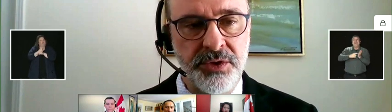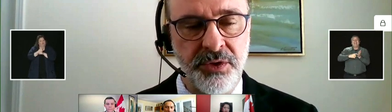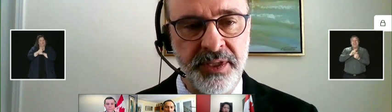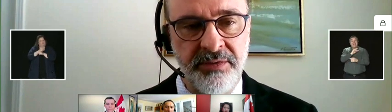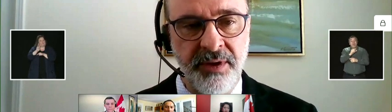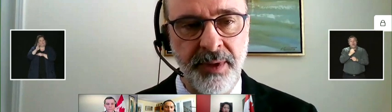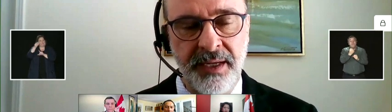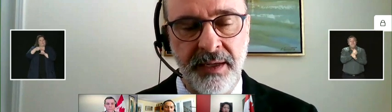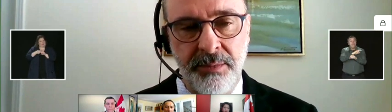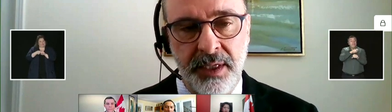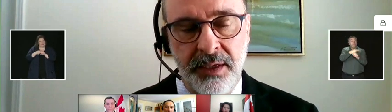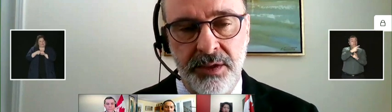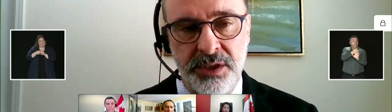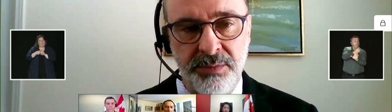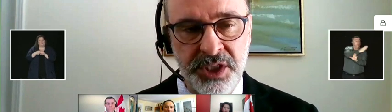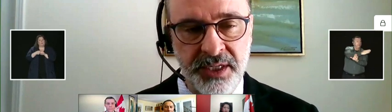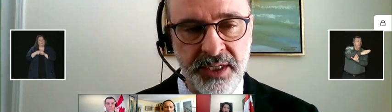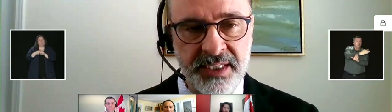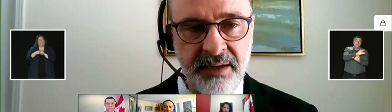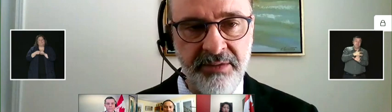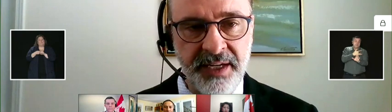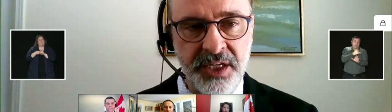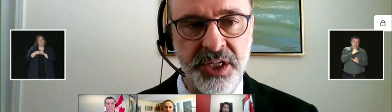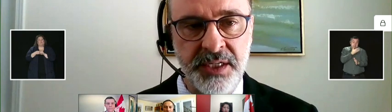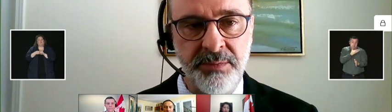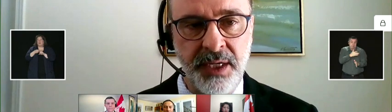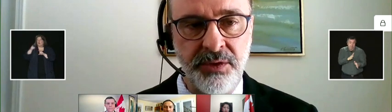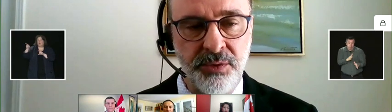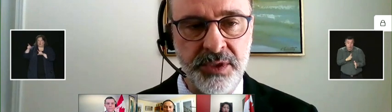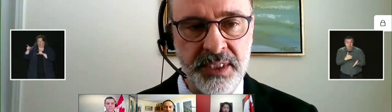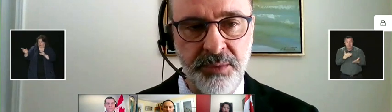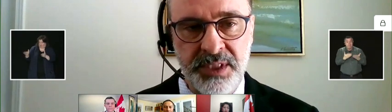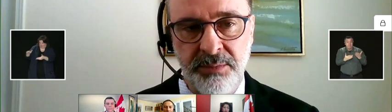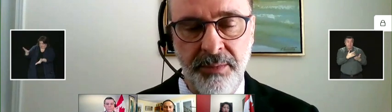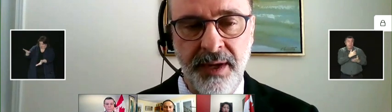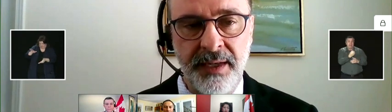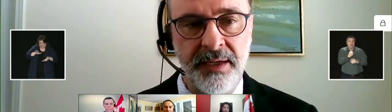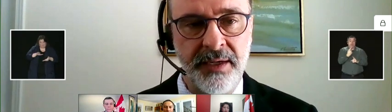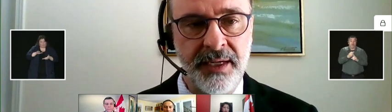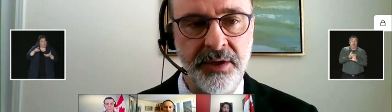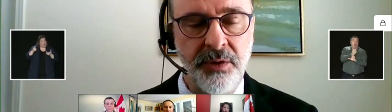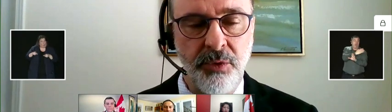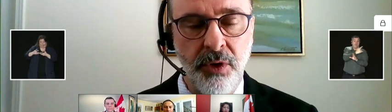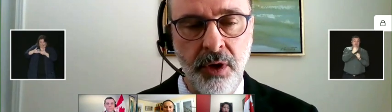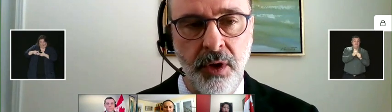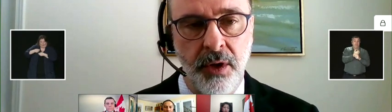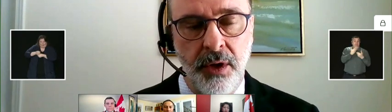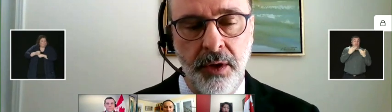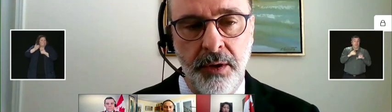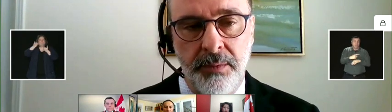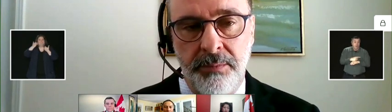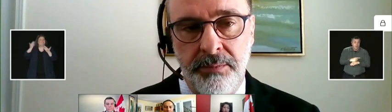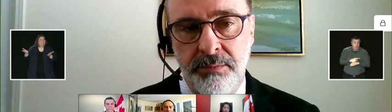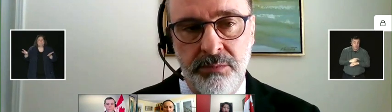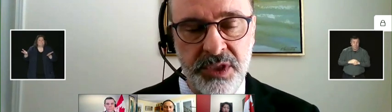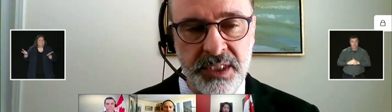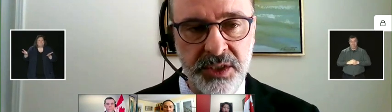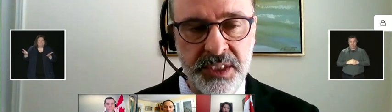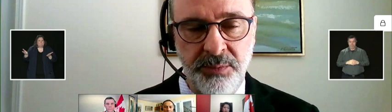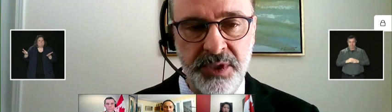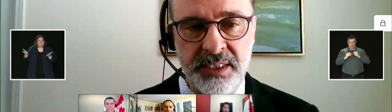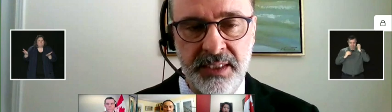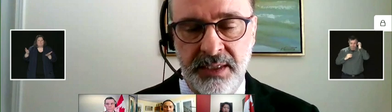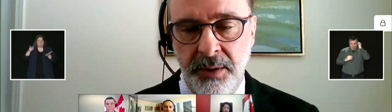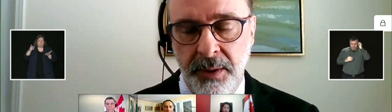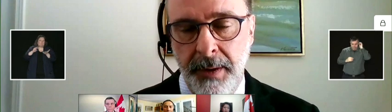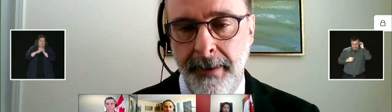les doses ont été fabriquées, mais j'imagine que si elles viennent à échéance bientôt, c'était possiblement il y a quelques mois. Je ne